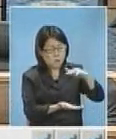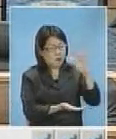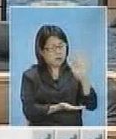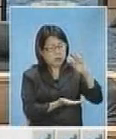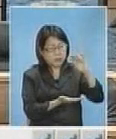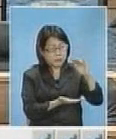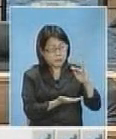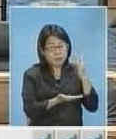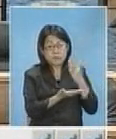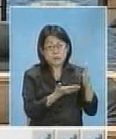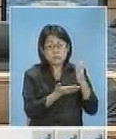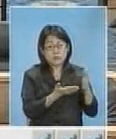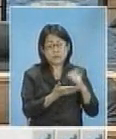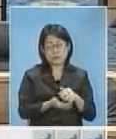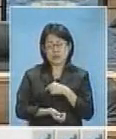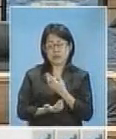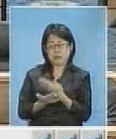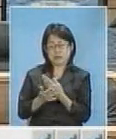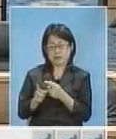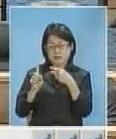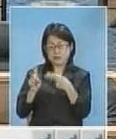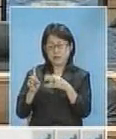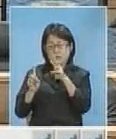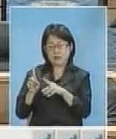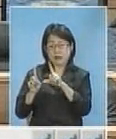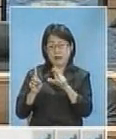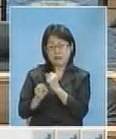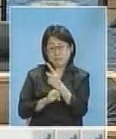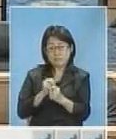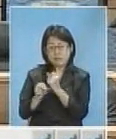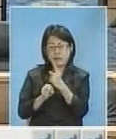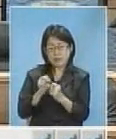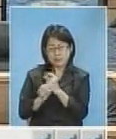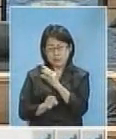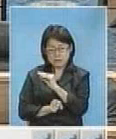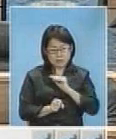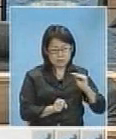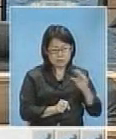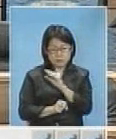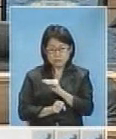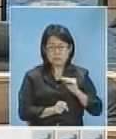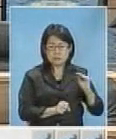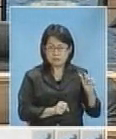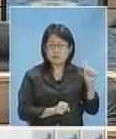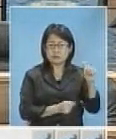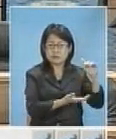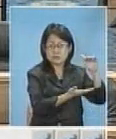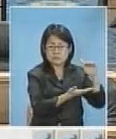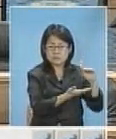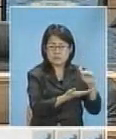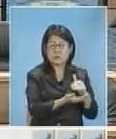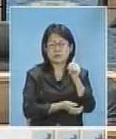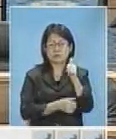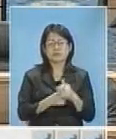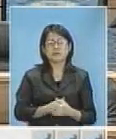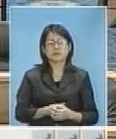เม็ดเงินส่วนนี้เนี่ยอีกประมาณ 16,000 ล้านบาทต่อปีไปช่วยสมทบรายรับที่ธนาคารแห่งประเทศไทยจะจั